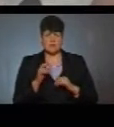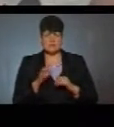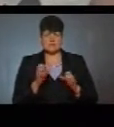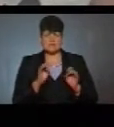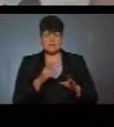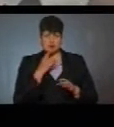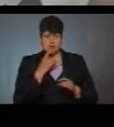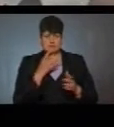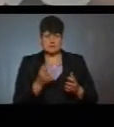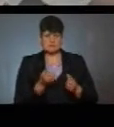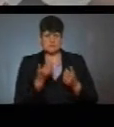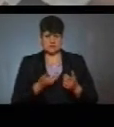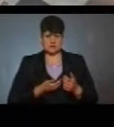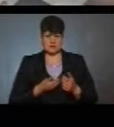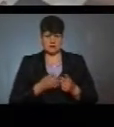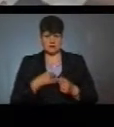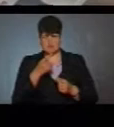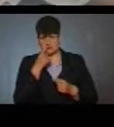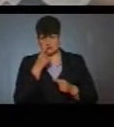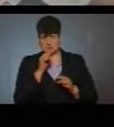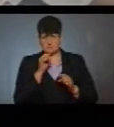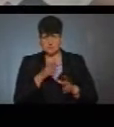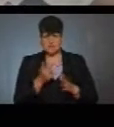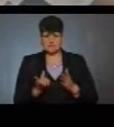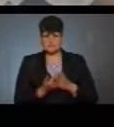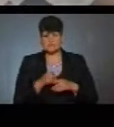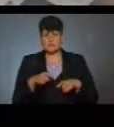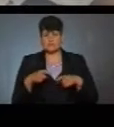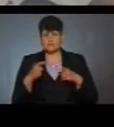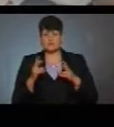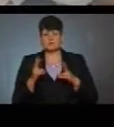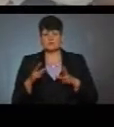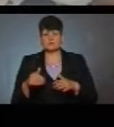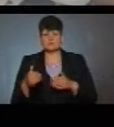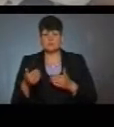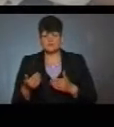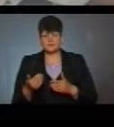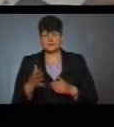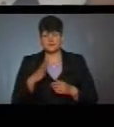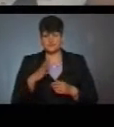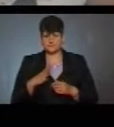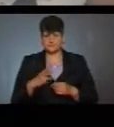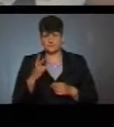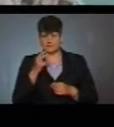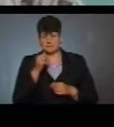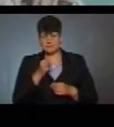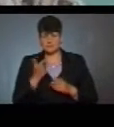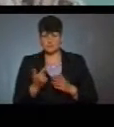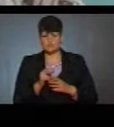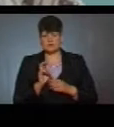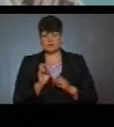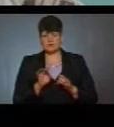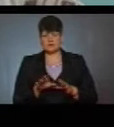життя. А я тільки недавно здала, я б вже знову бігла комусь допомагати. Але витримую тих 2 місяці і знову йду здавати. Це вже